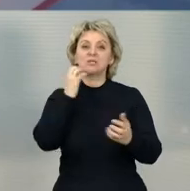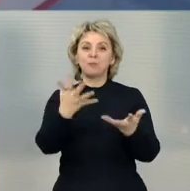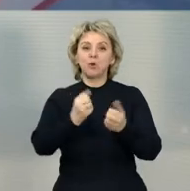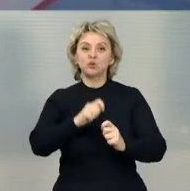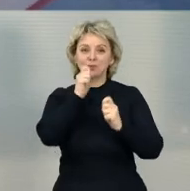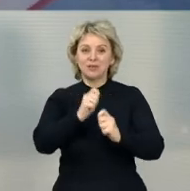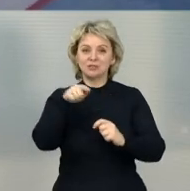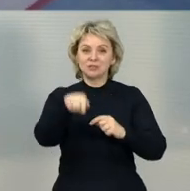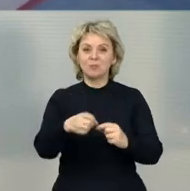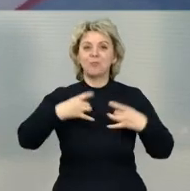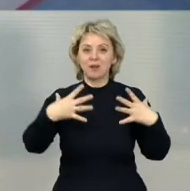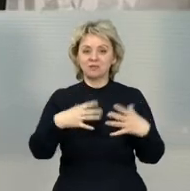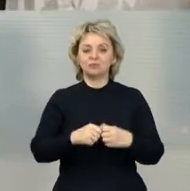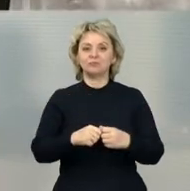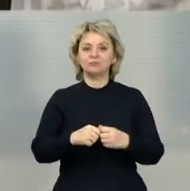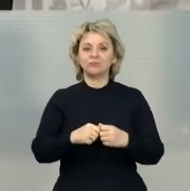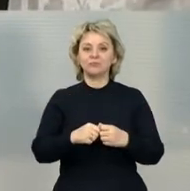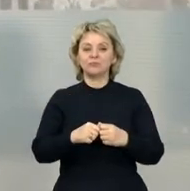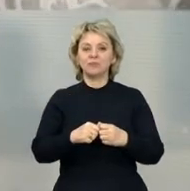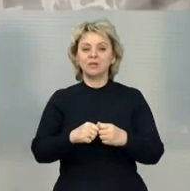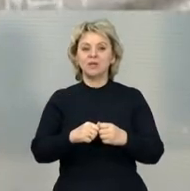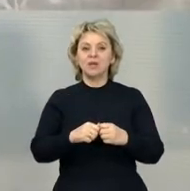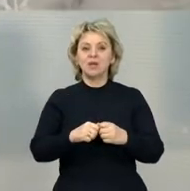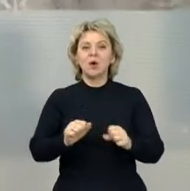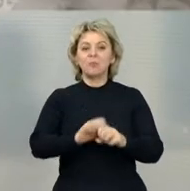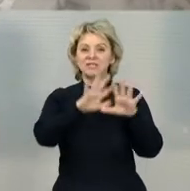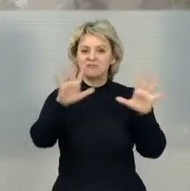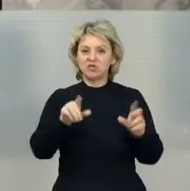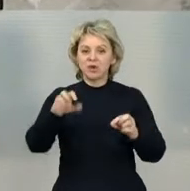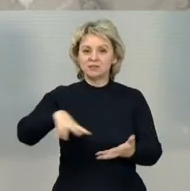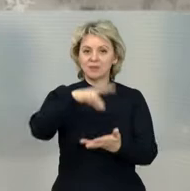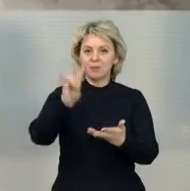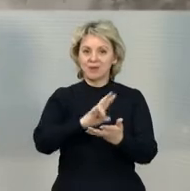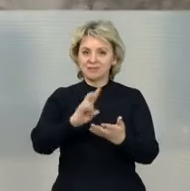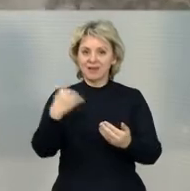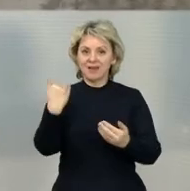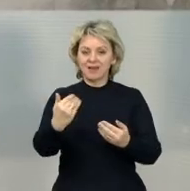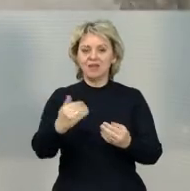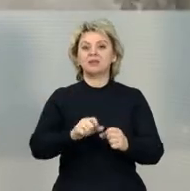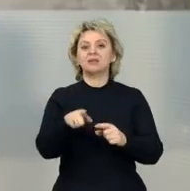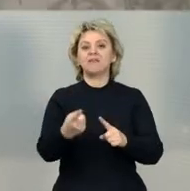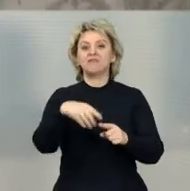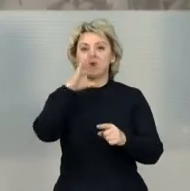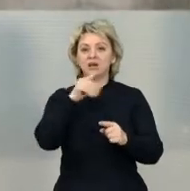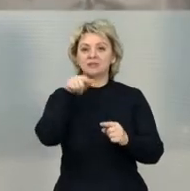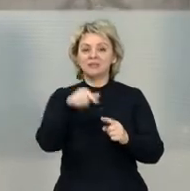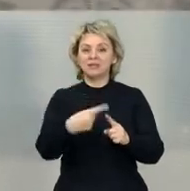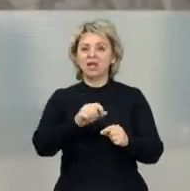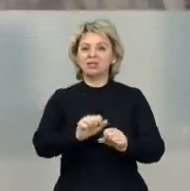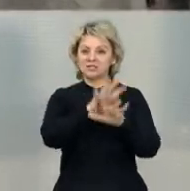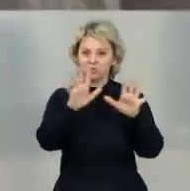донской подарок к великому празднику. Благословляется и освящается Пасха сия. Окропление воды сие